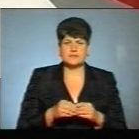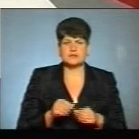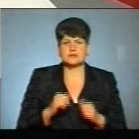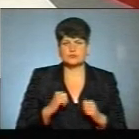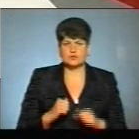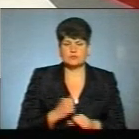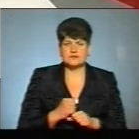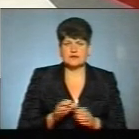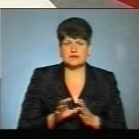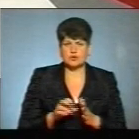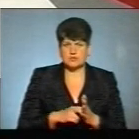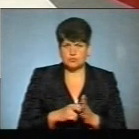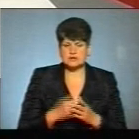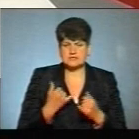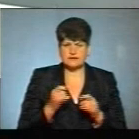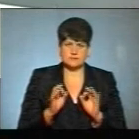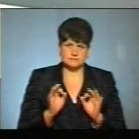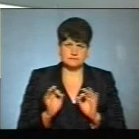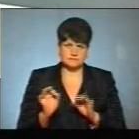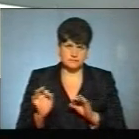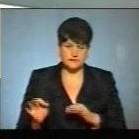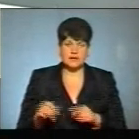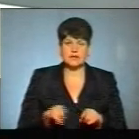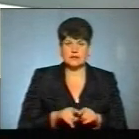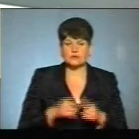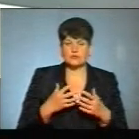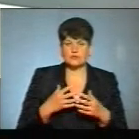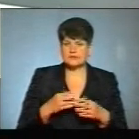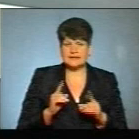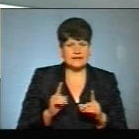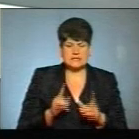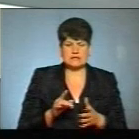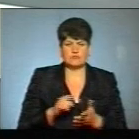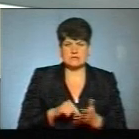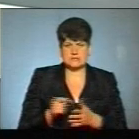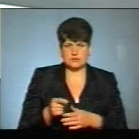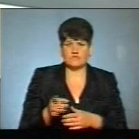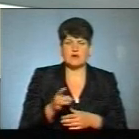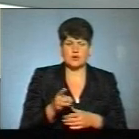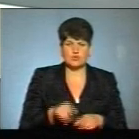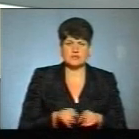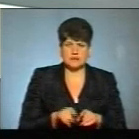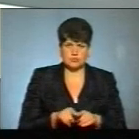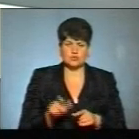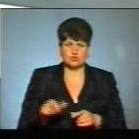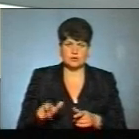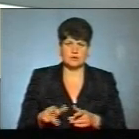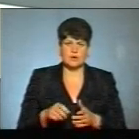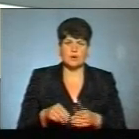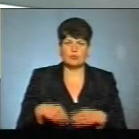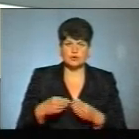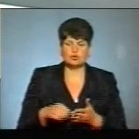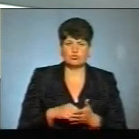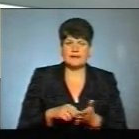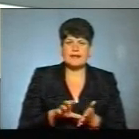пошта. Ну, зараз воно трошечки десь відшліфувалося. І також вже не тільки в місті Тернополі, в районах люди подають документи електронною поштою. Тобто, як кому